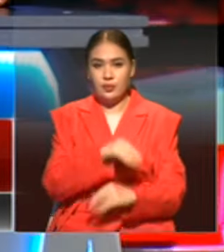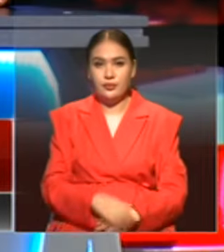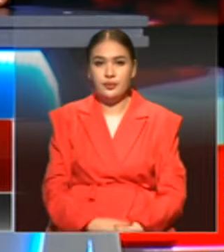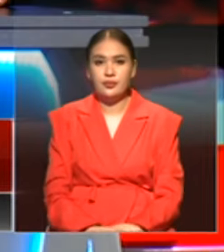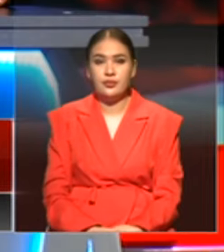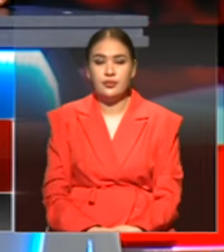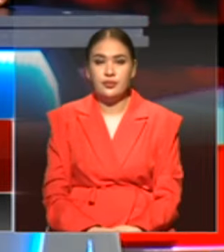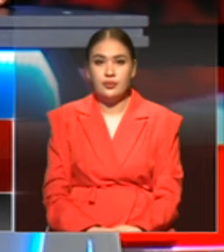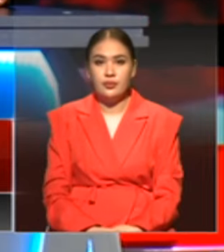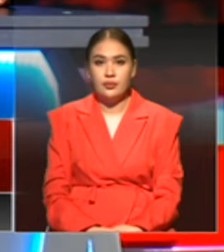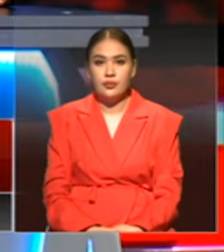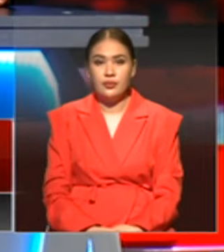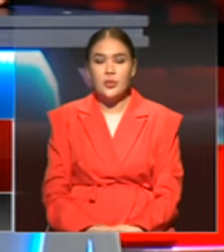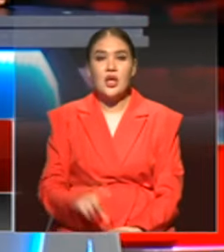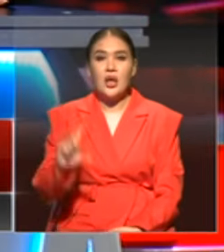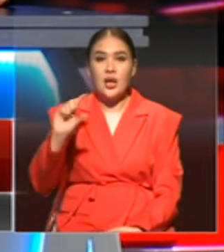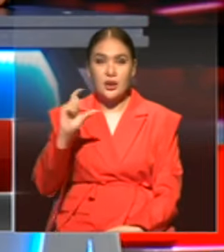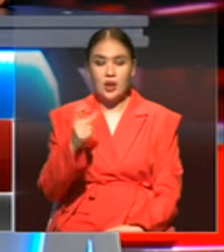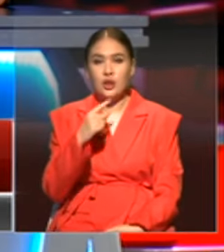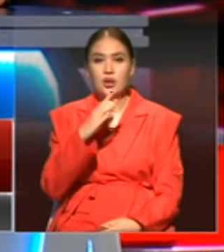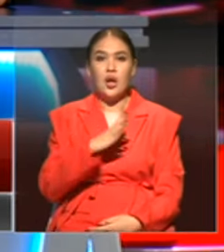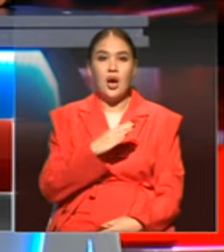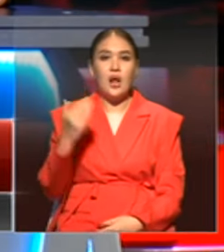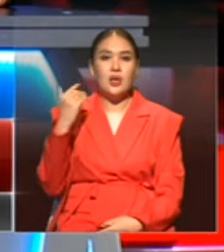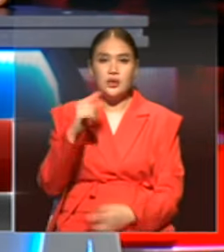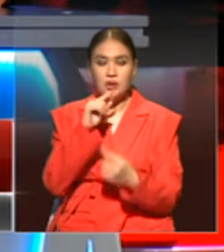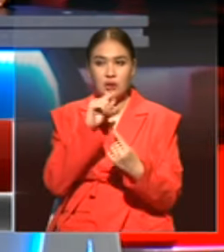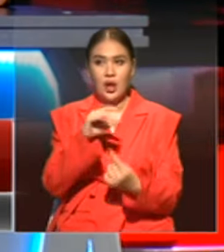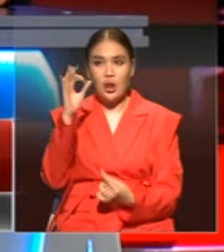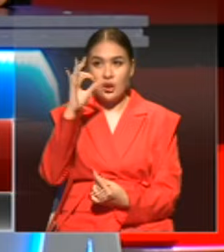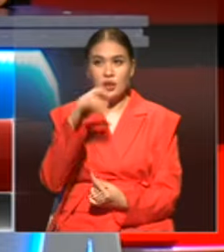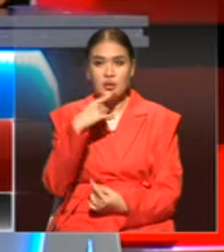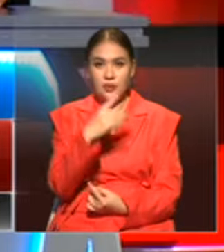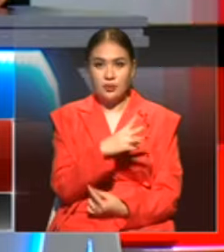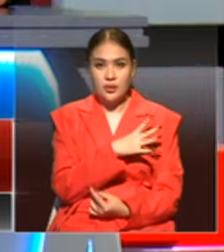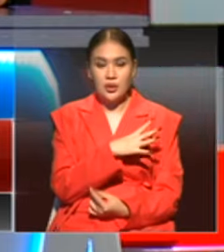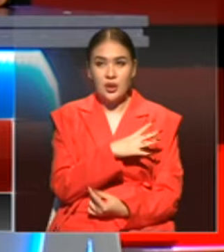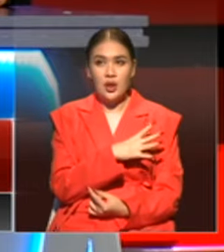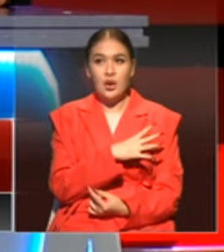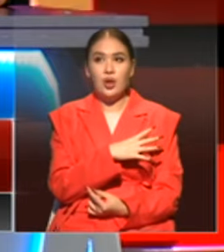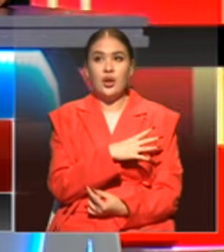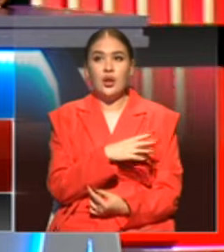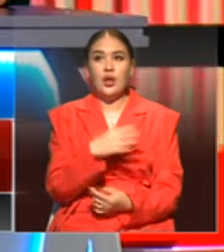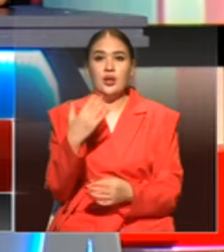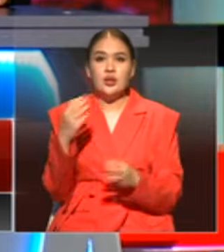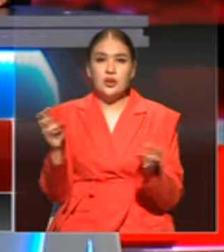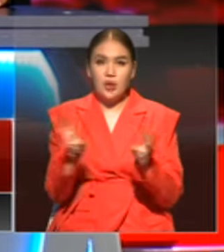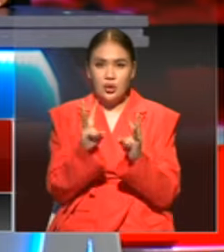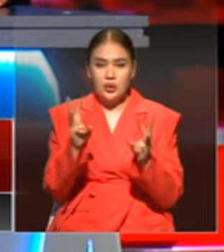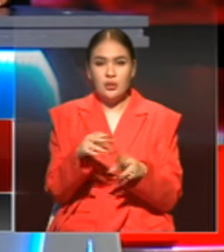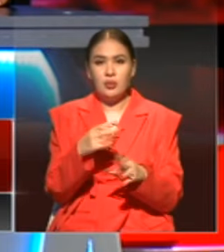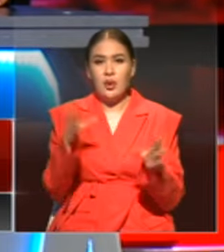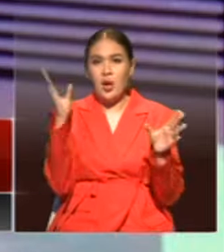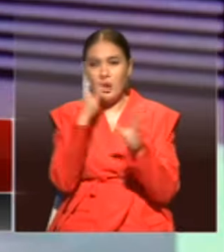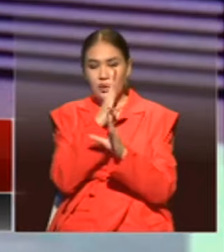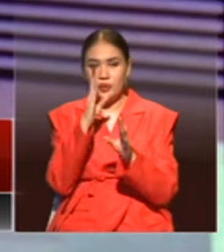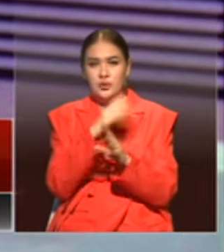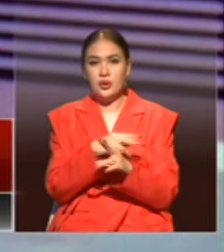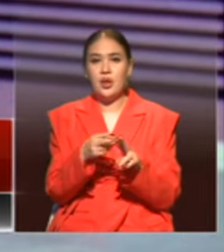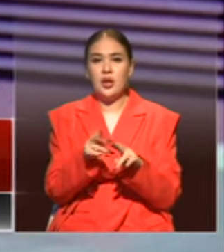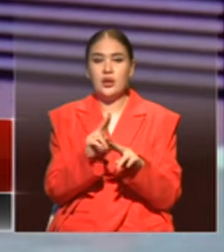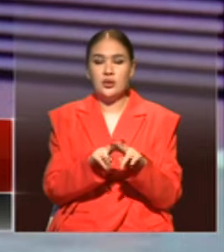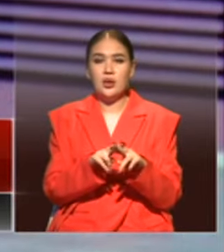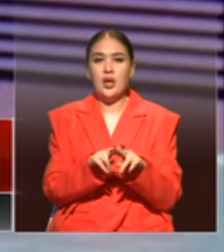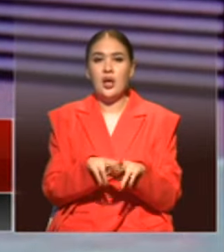Жаңағы біздің экологтар өртеуге қарсы болды дедік қой. Бұл біздікі кәдімгідей ашық отпен өртеп ауаға қалдықтар шығару болды ғой. Салатын зауыттардың